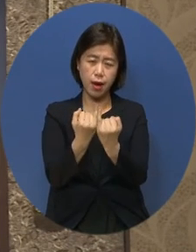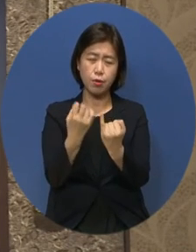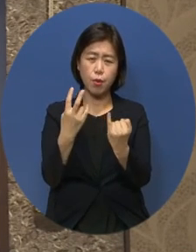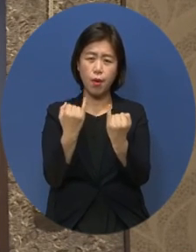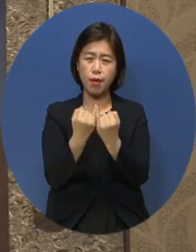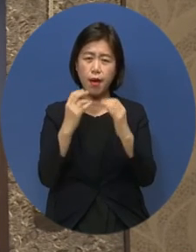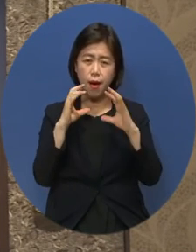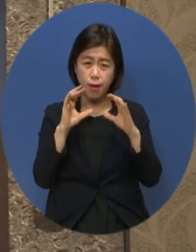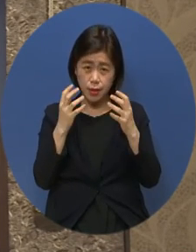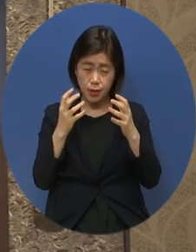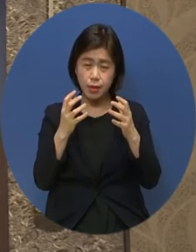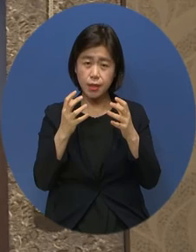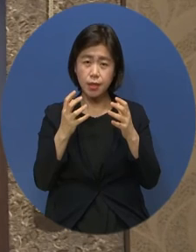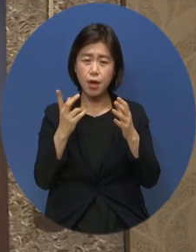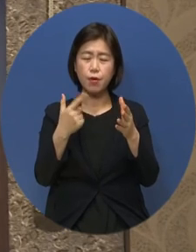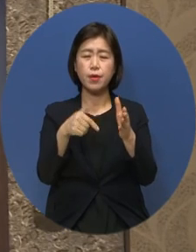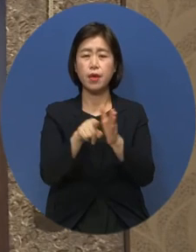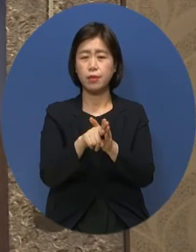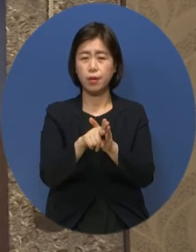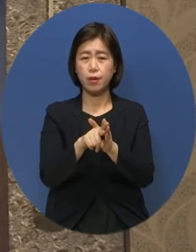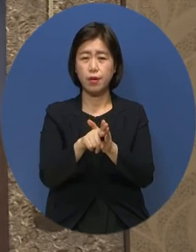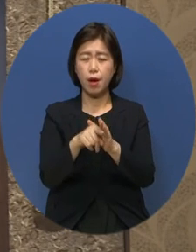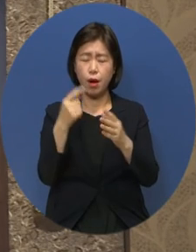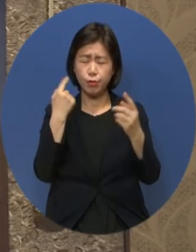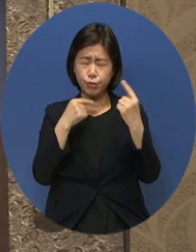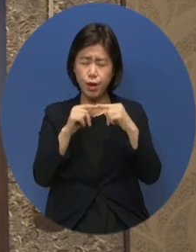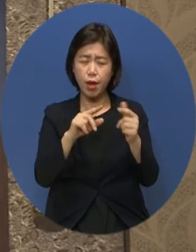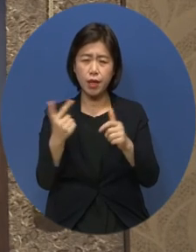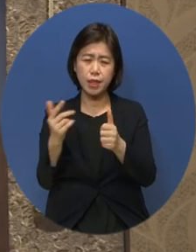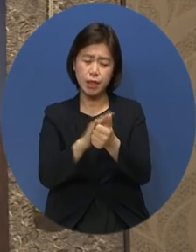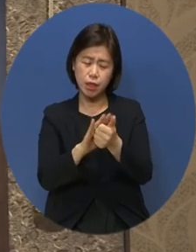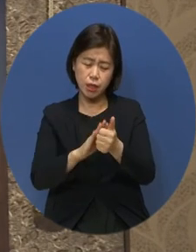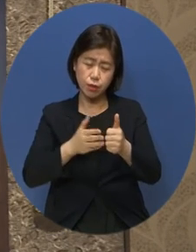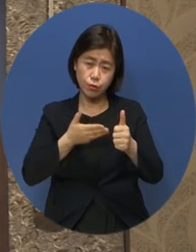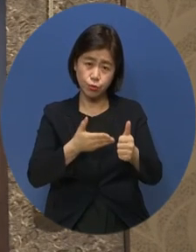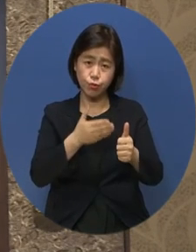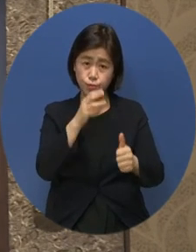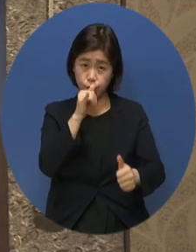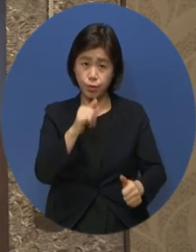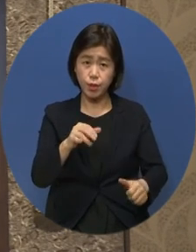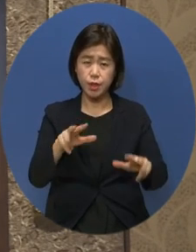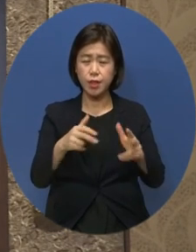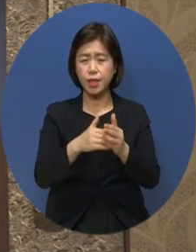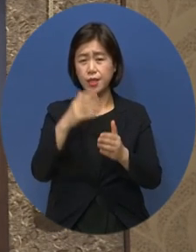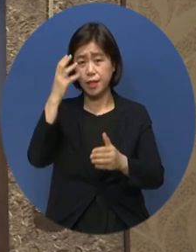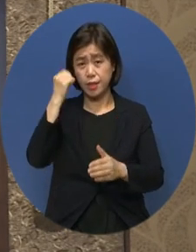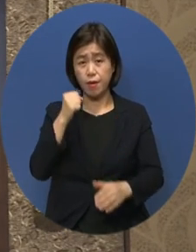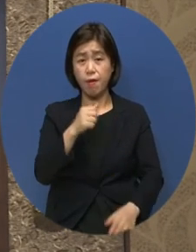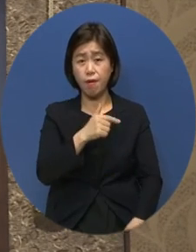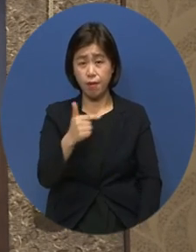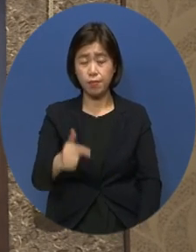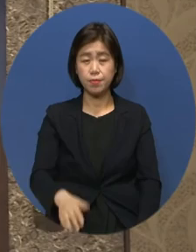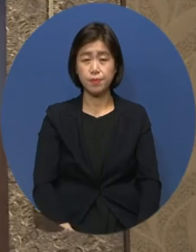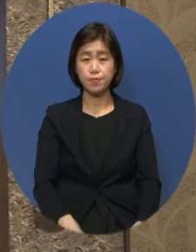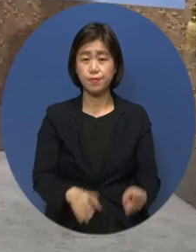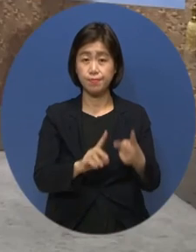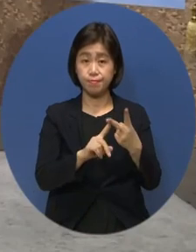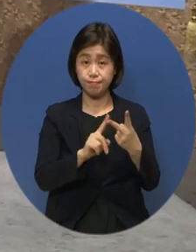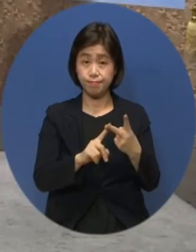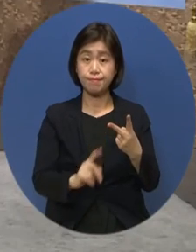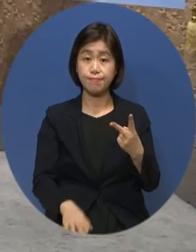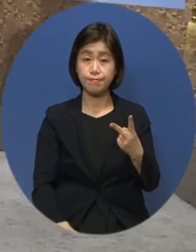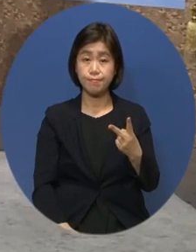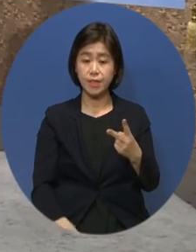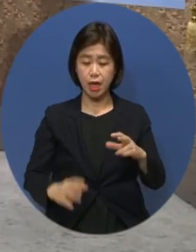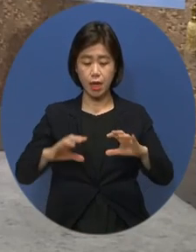7 활동을 해서 수많은 생명을 살리는 정말 큰 2 1 예 그래 가상 기억엔 않고요 그럼 두번째 이제